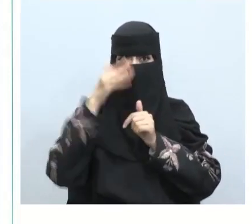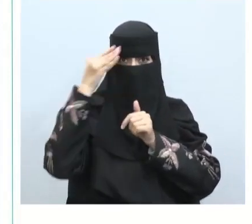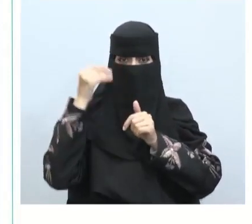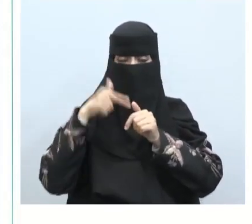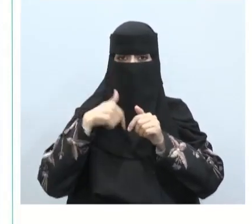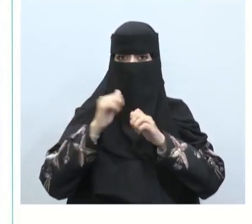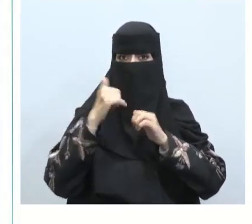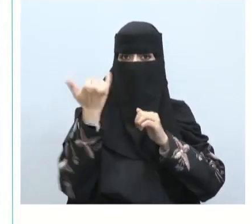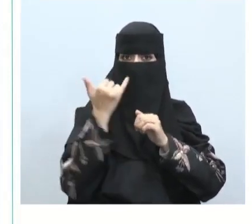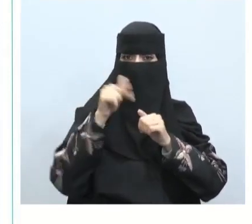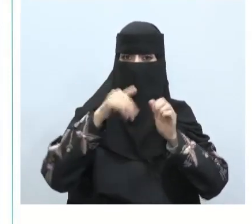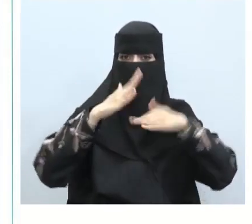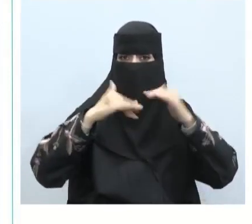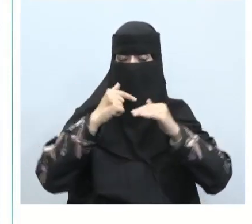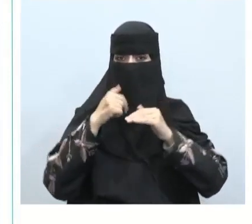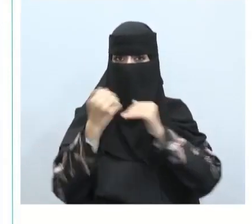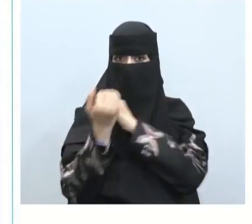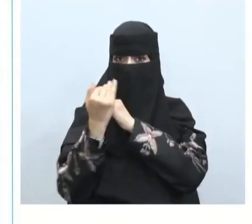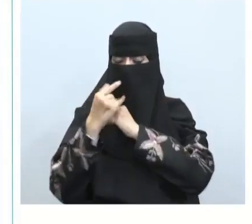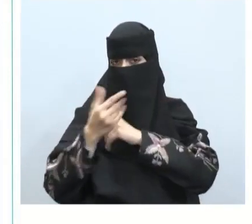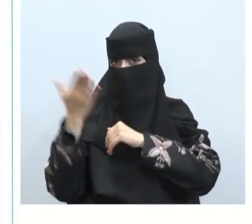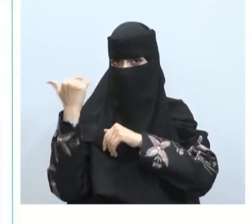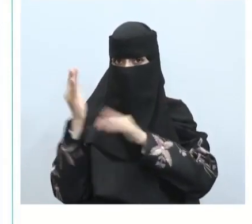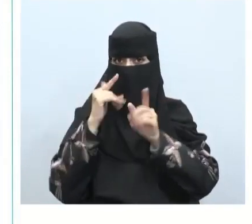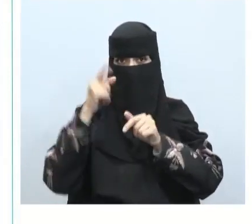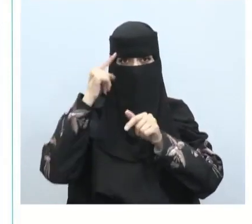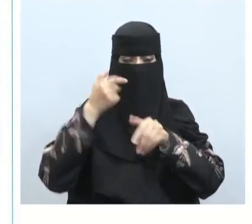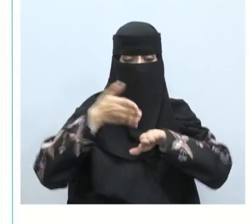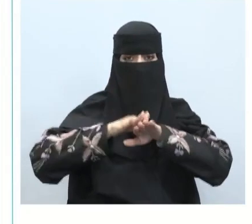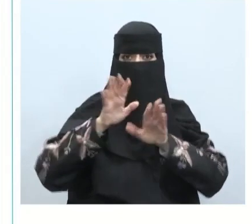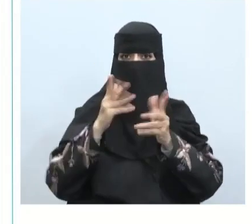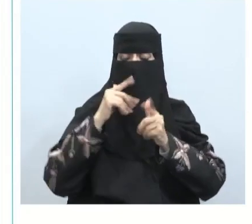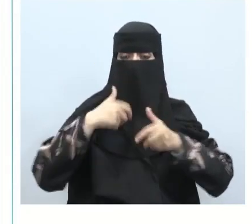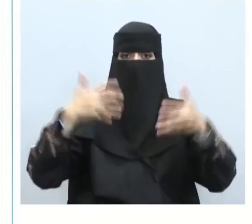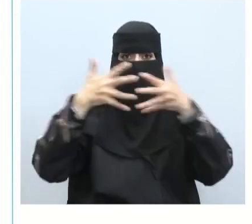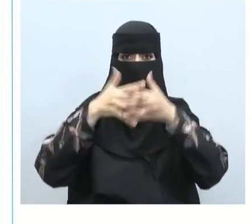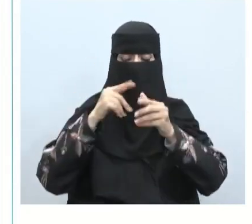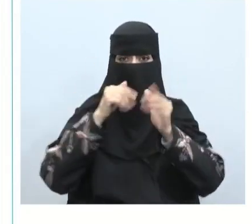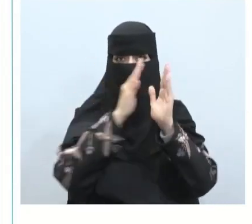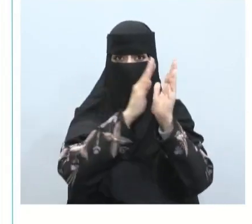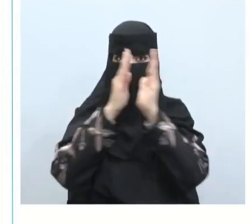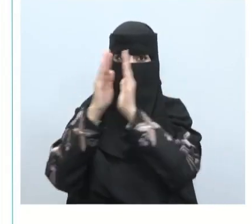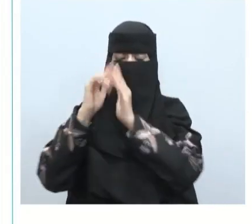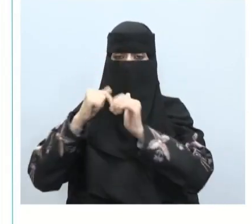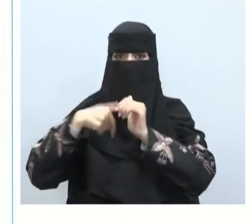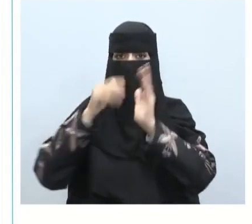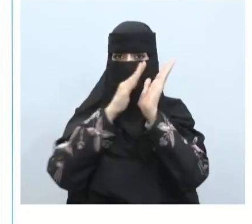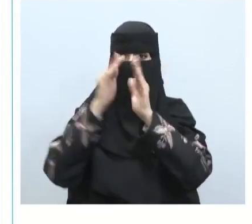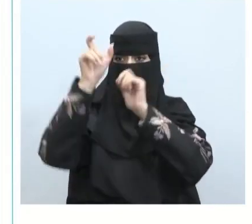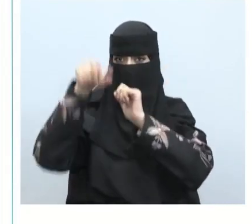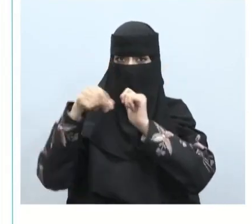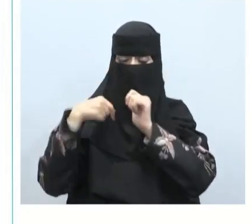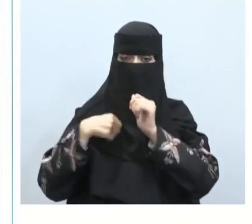اهم المهارات التي تم اكتسابها في الدرس السابق تعرفنا كيفيه مشاركه المجلدات او الملفات في